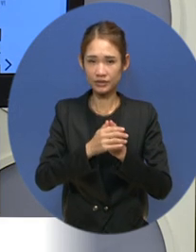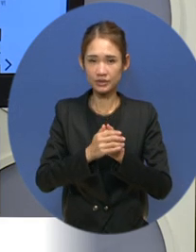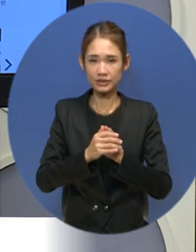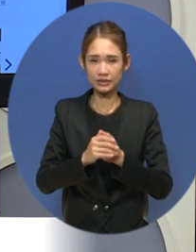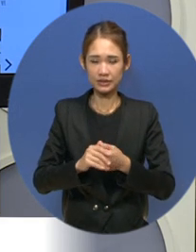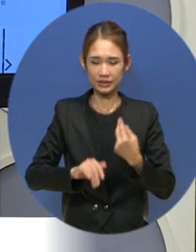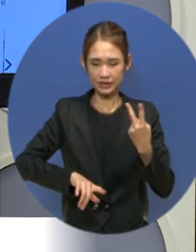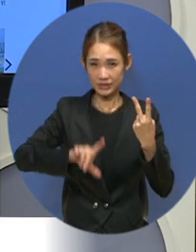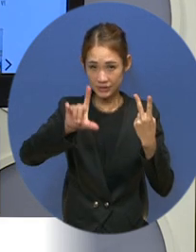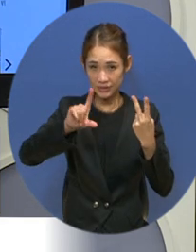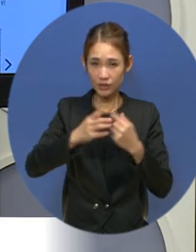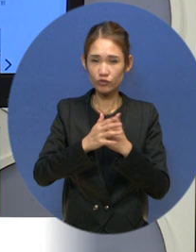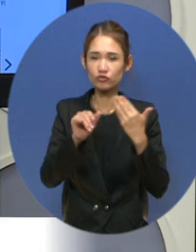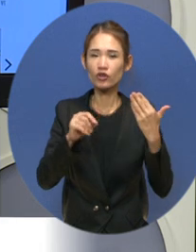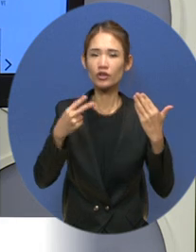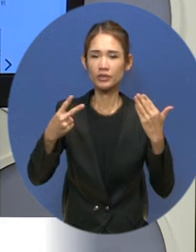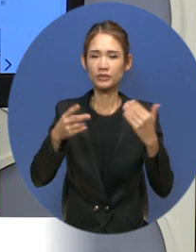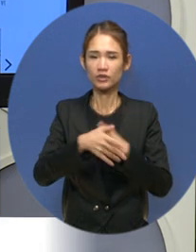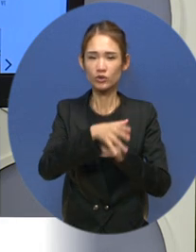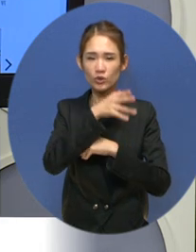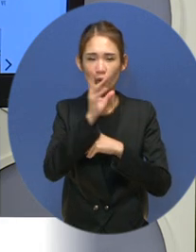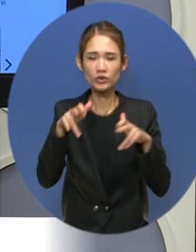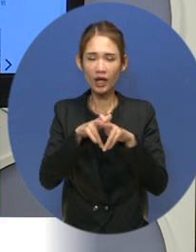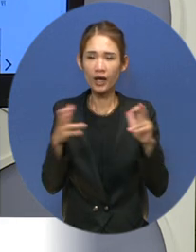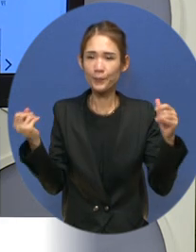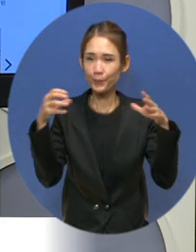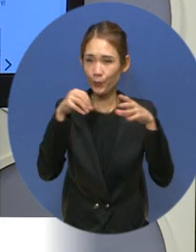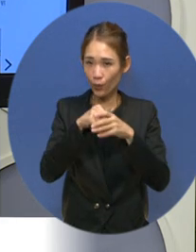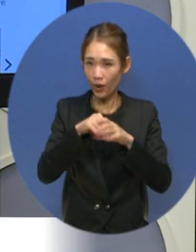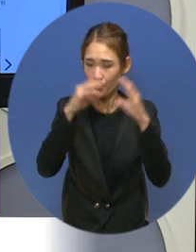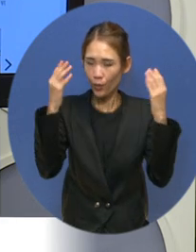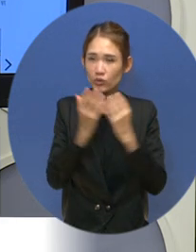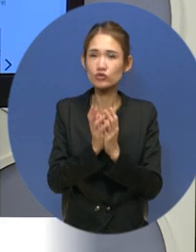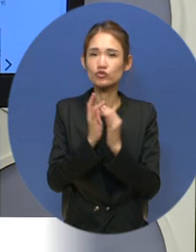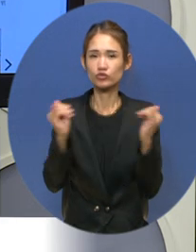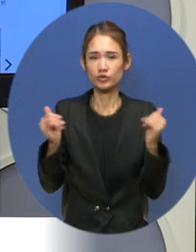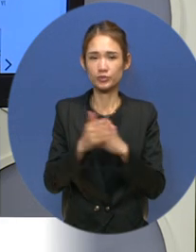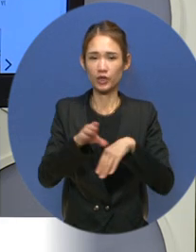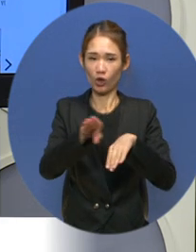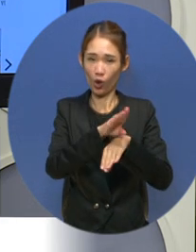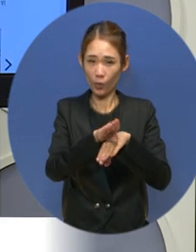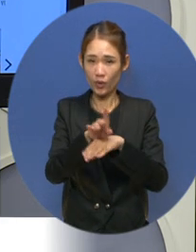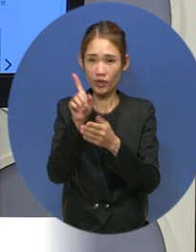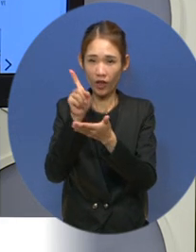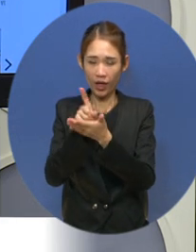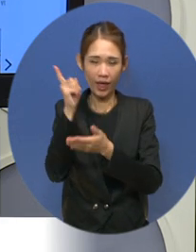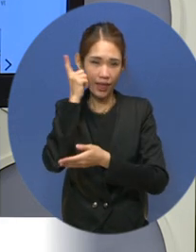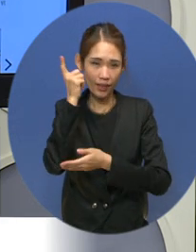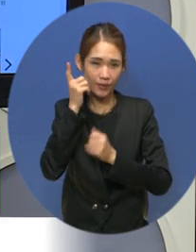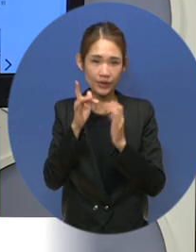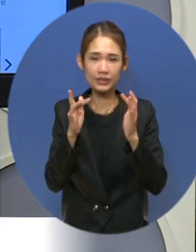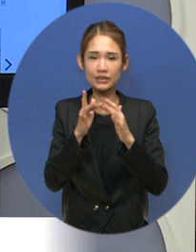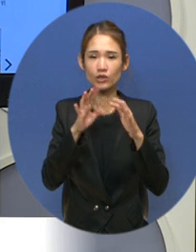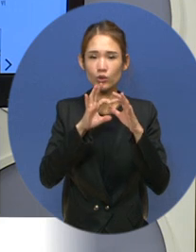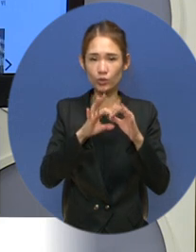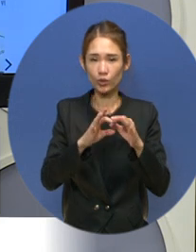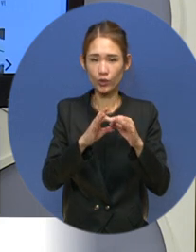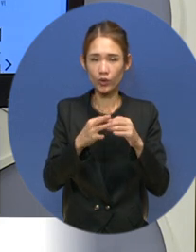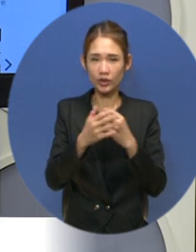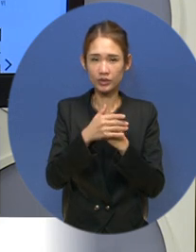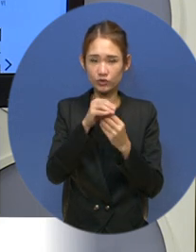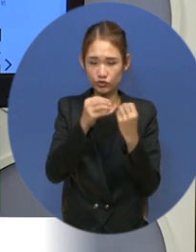9월 2일부터는 경로 장애인을 포함한 모든 국민의 pc 나 모바일 등 온라인을 통해 명자